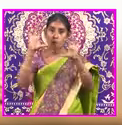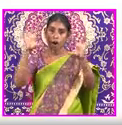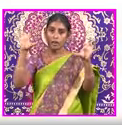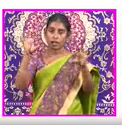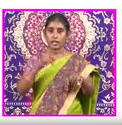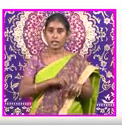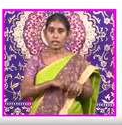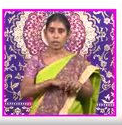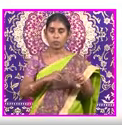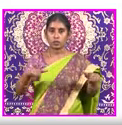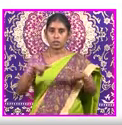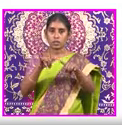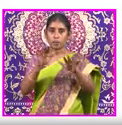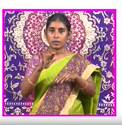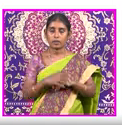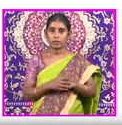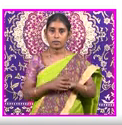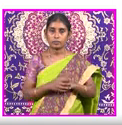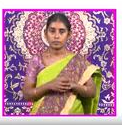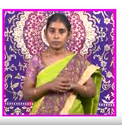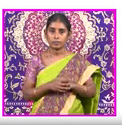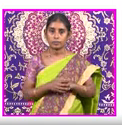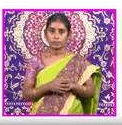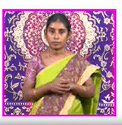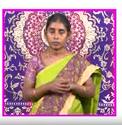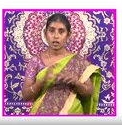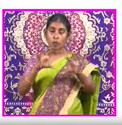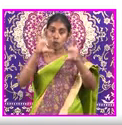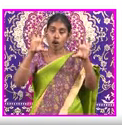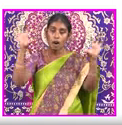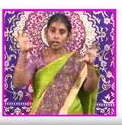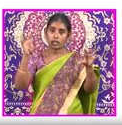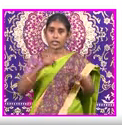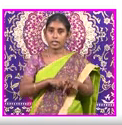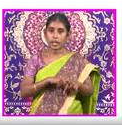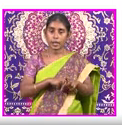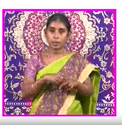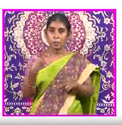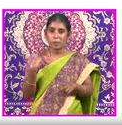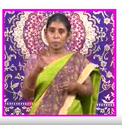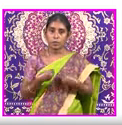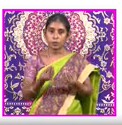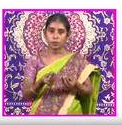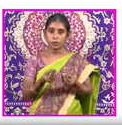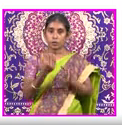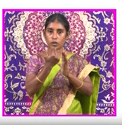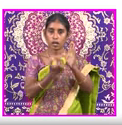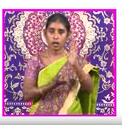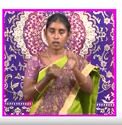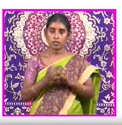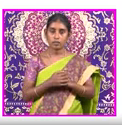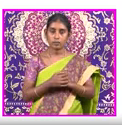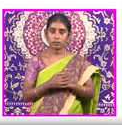கூறுகள் தான். வானிலையையும் காலநிலையும் பாதிக்கக்கூடிய காரணிகள், ஃபேக்டர்ஸ் அஃபெக்டிங் வெதர் அண்ட்